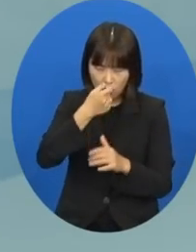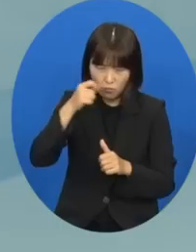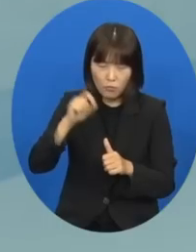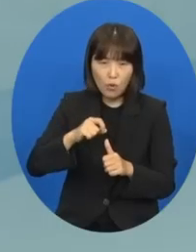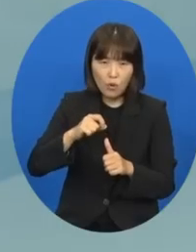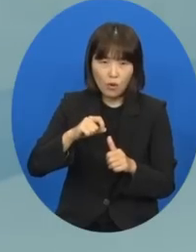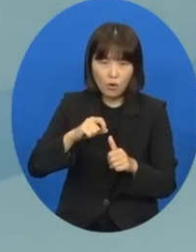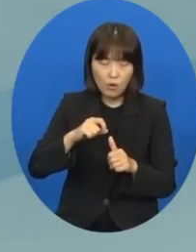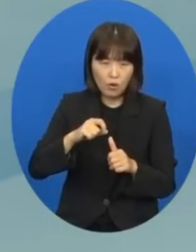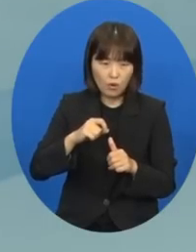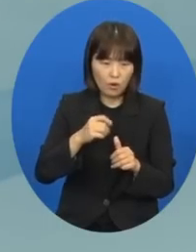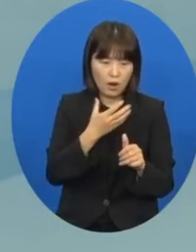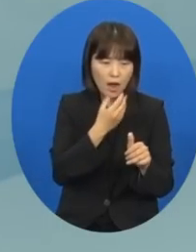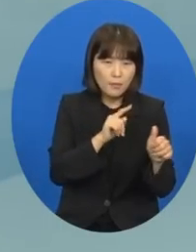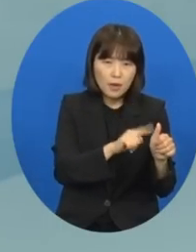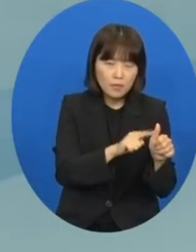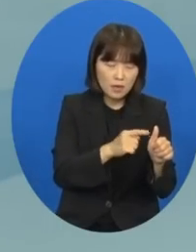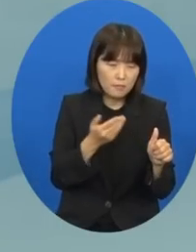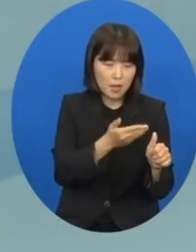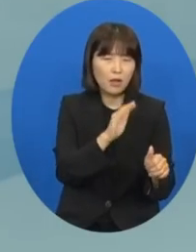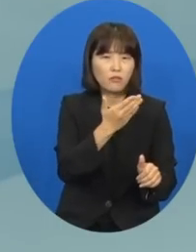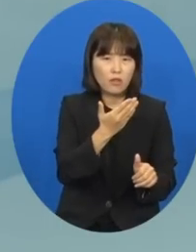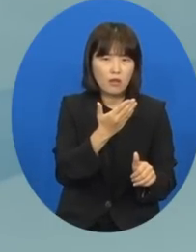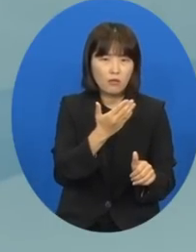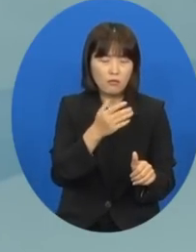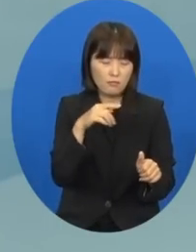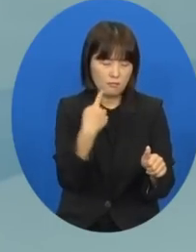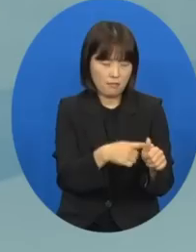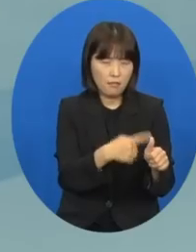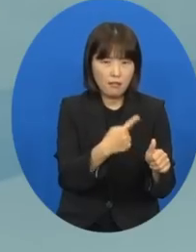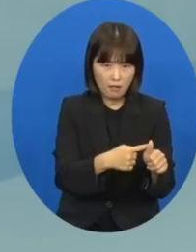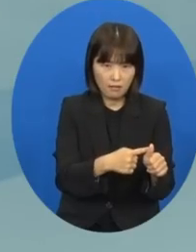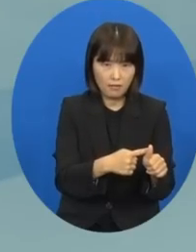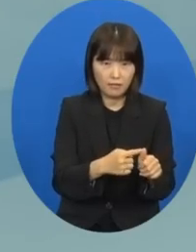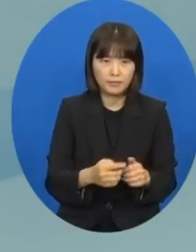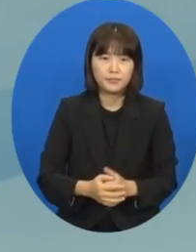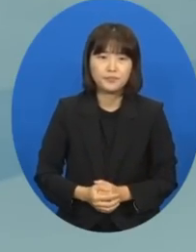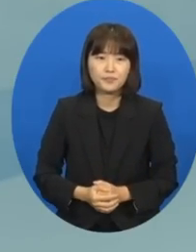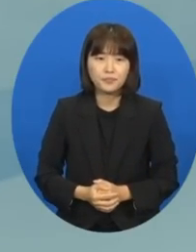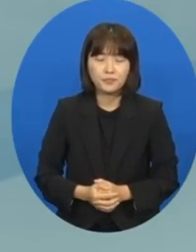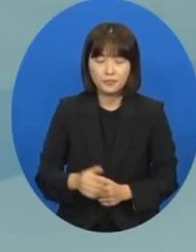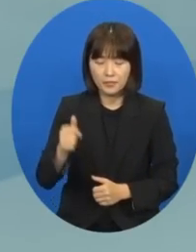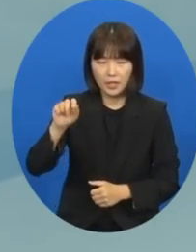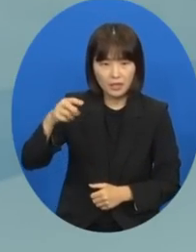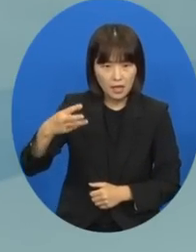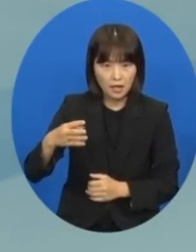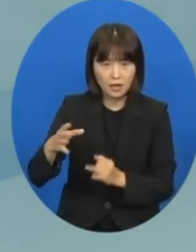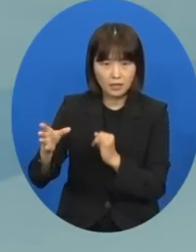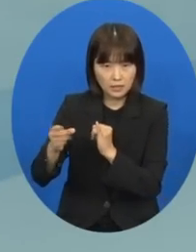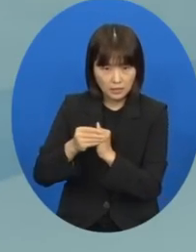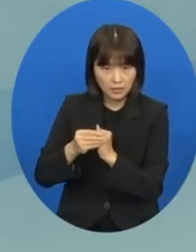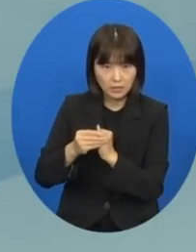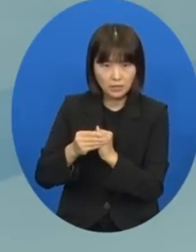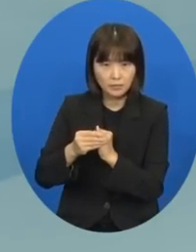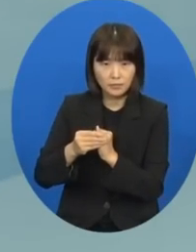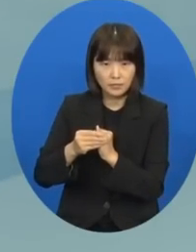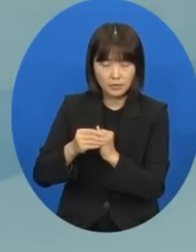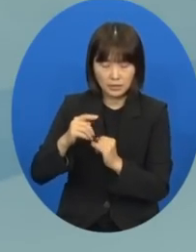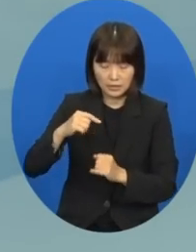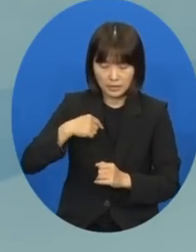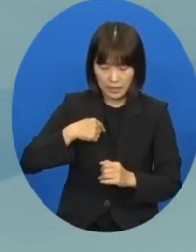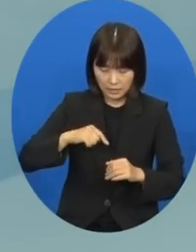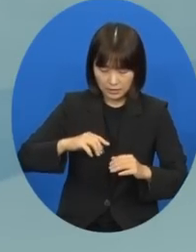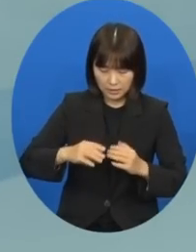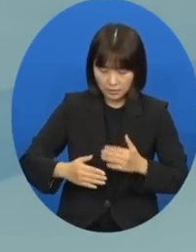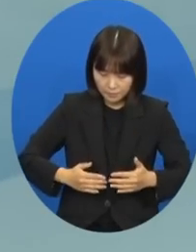그 남편을 막 비난을 하죠. 그것이 4절입니다. 하갈이 임신함에 그가 자식의 임신함을 알고 그 여주인을